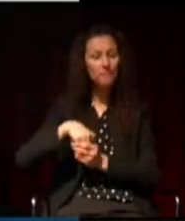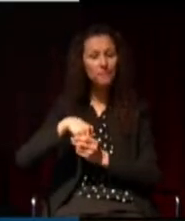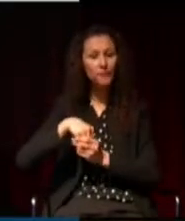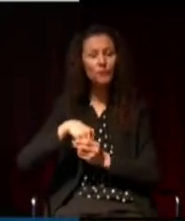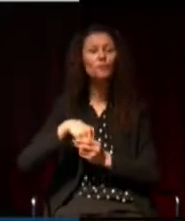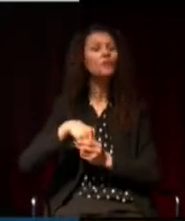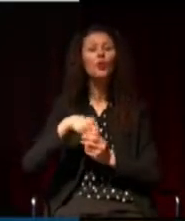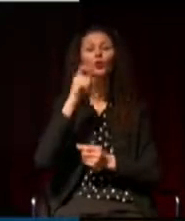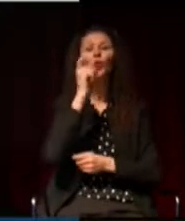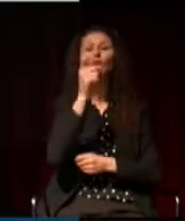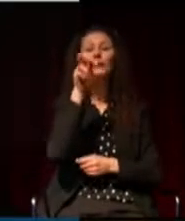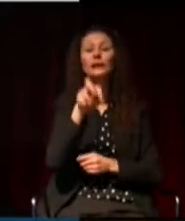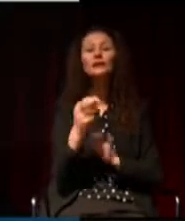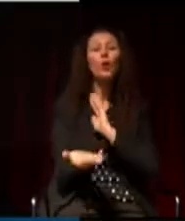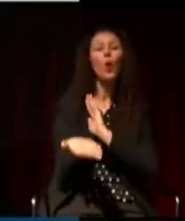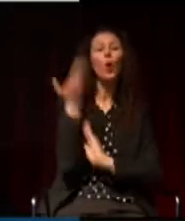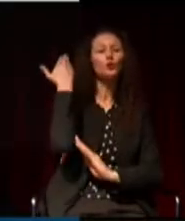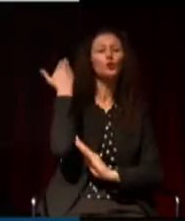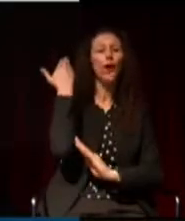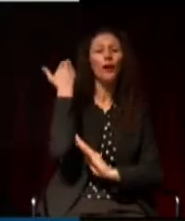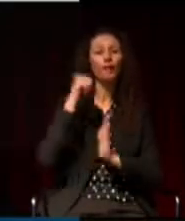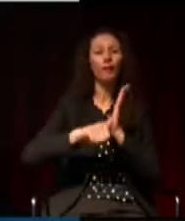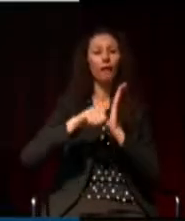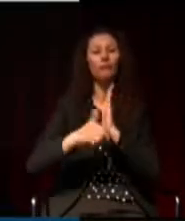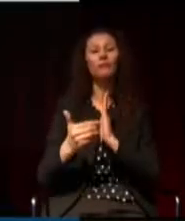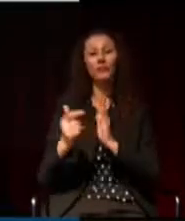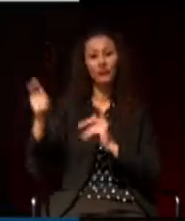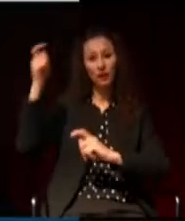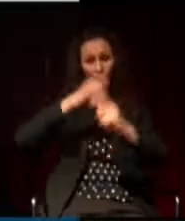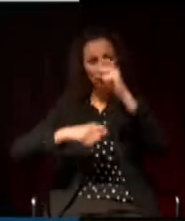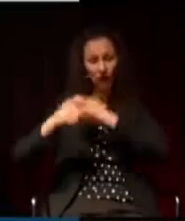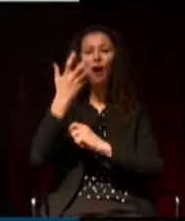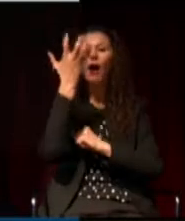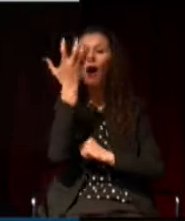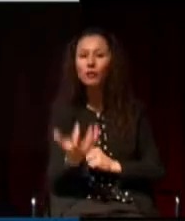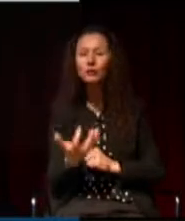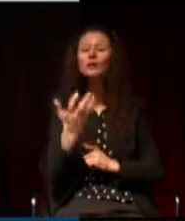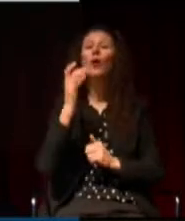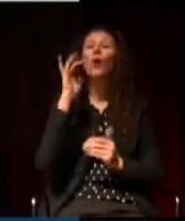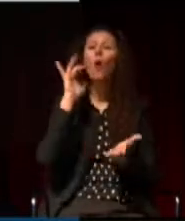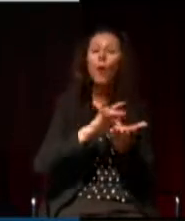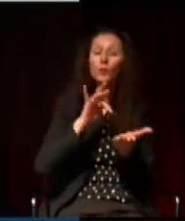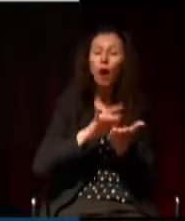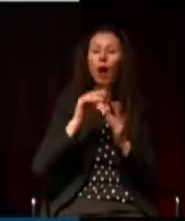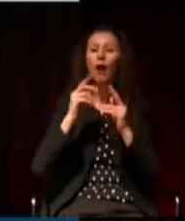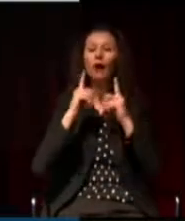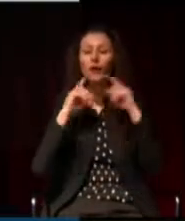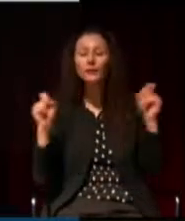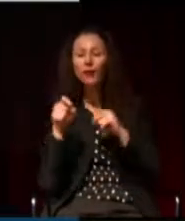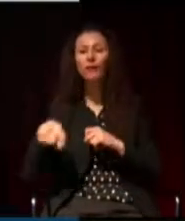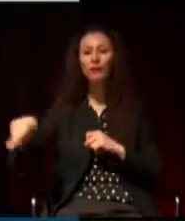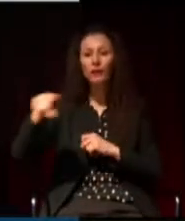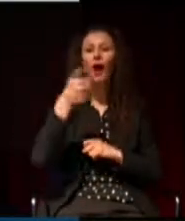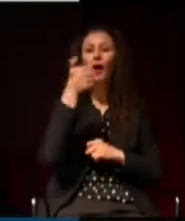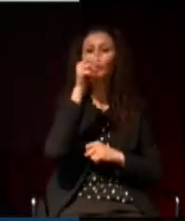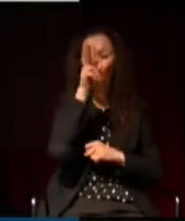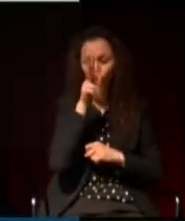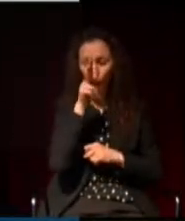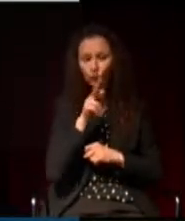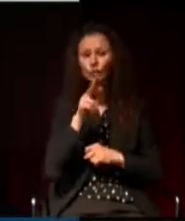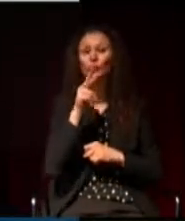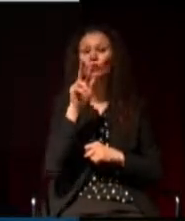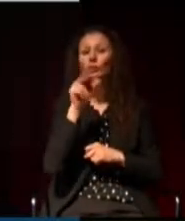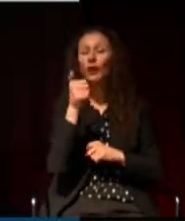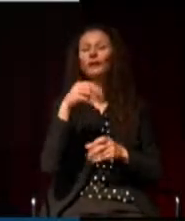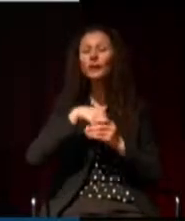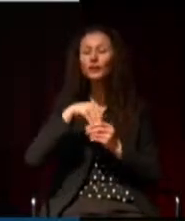içerisindeki özellikle 98 öncesi yapılar, ağır ve orta hasarlı yapılar, yine 6306 ile riskli